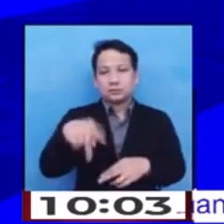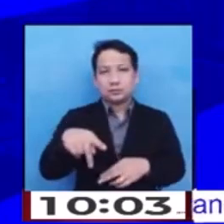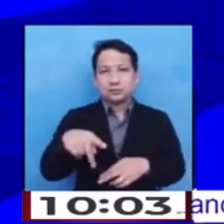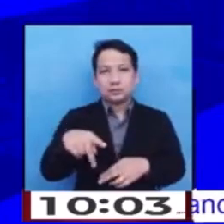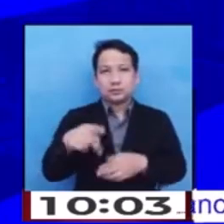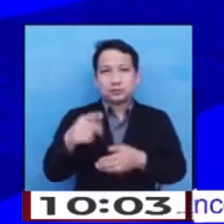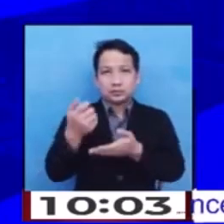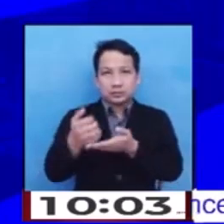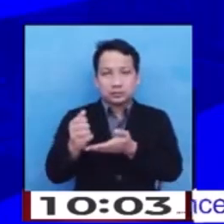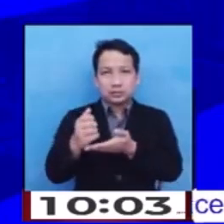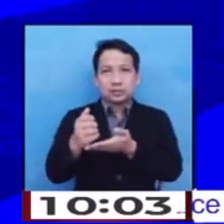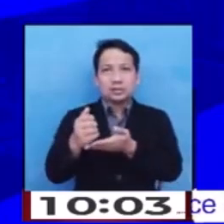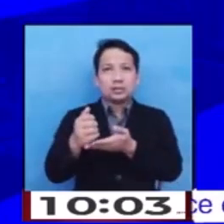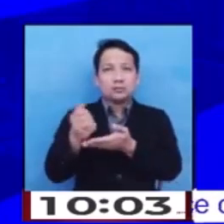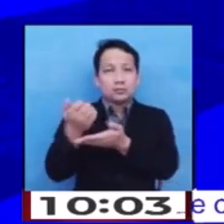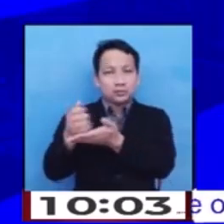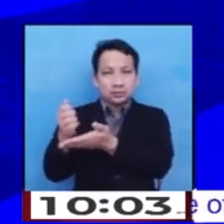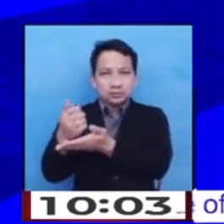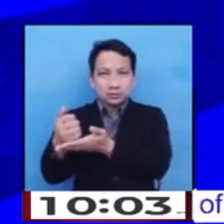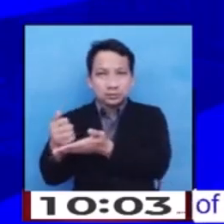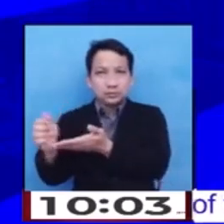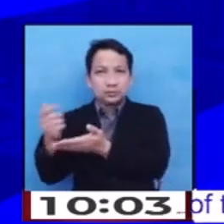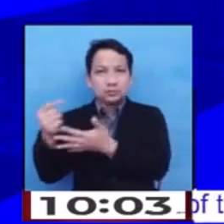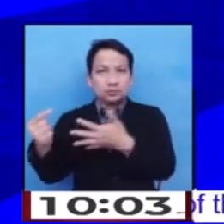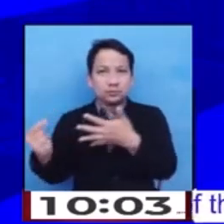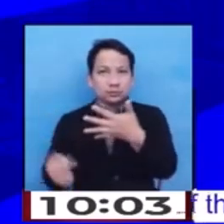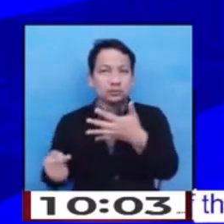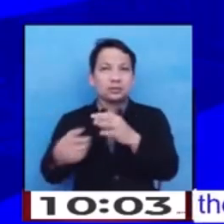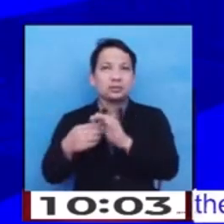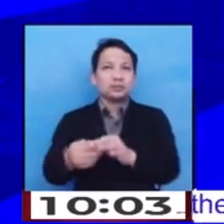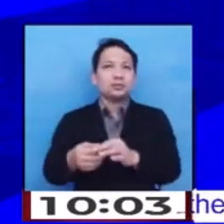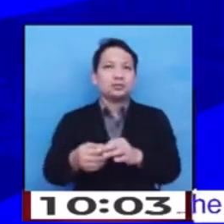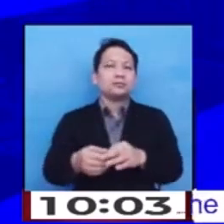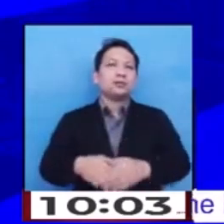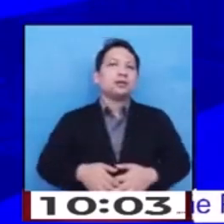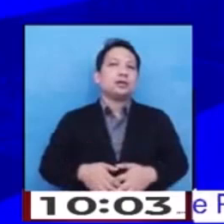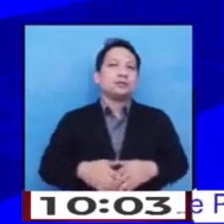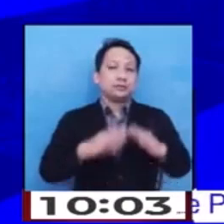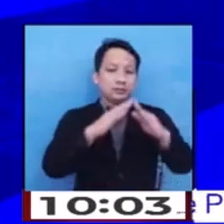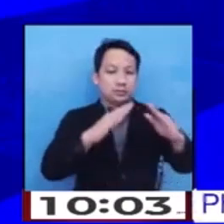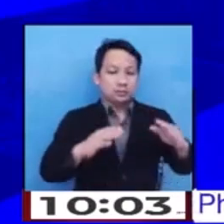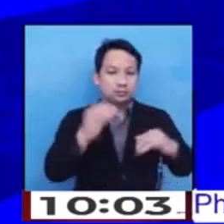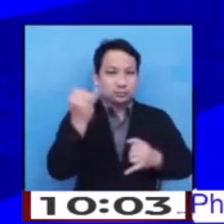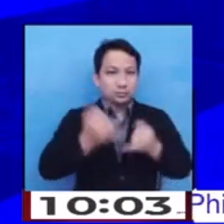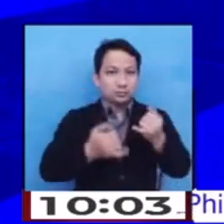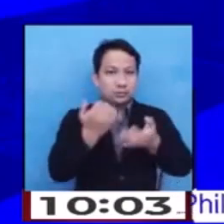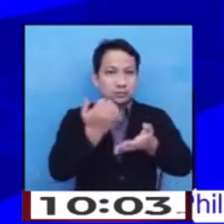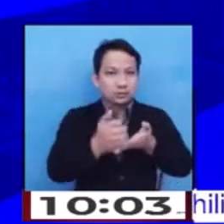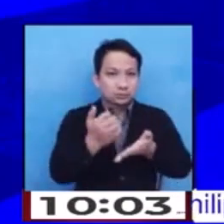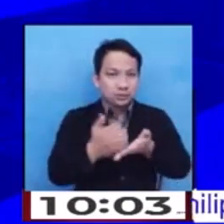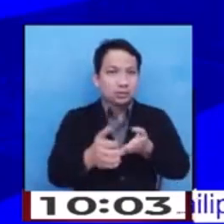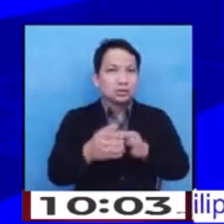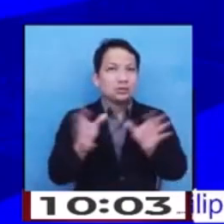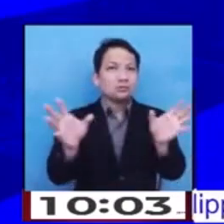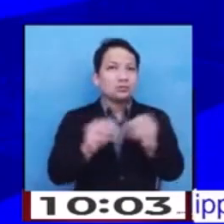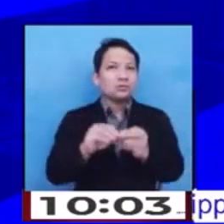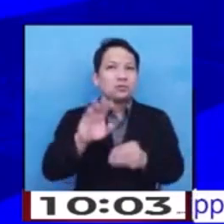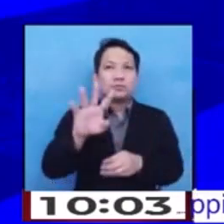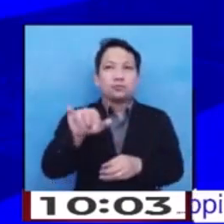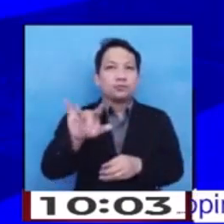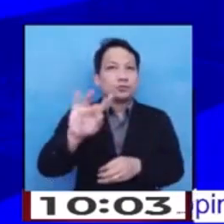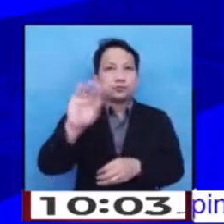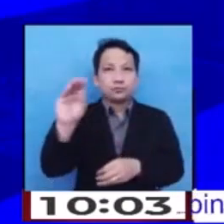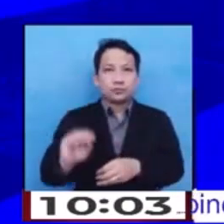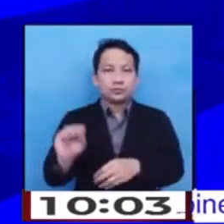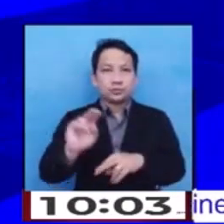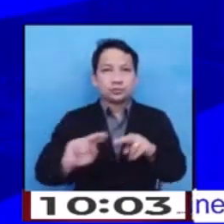ay ang mga sumusunod: household final consumption expenditure na nag-ambag ng 4.8 percentage